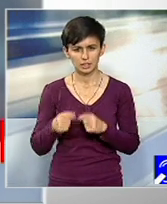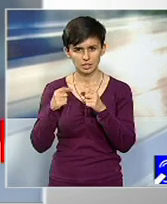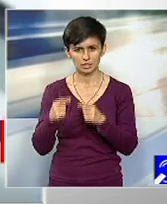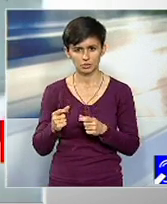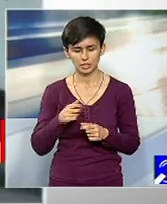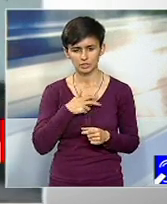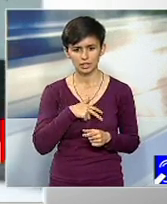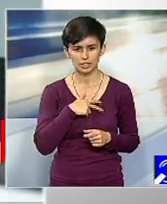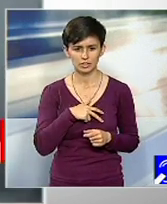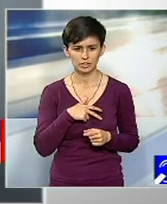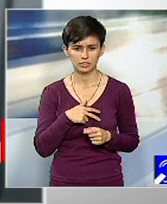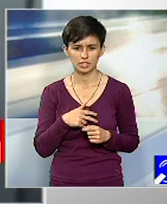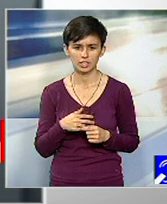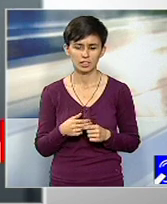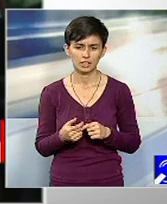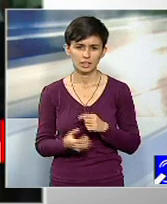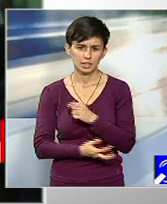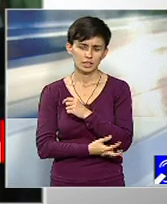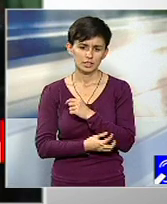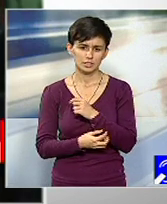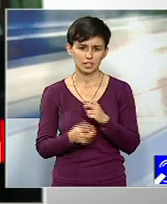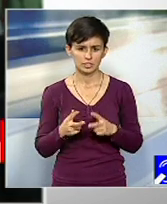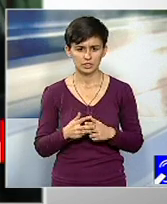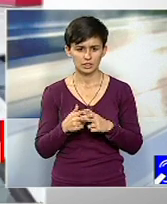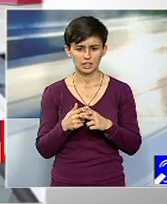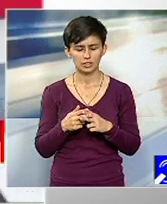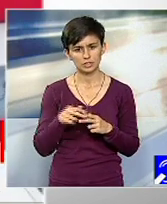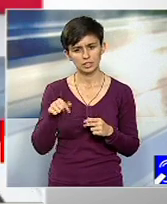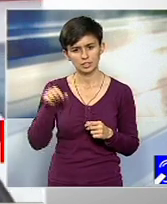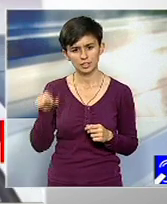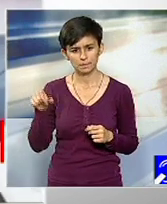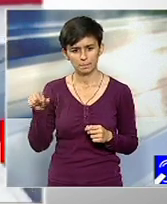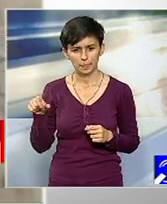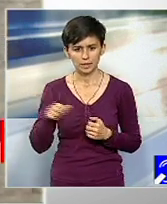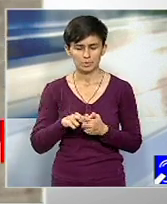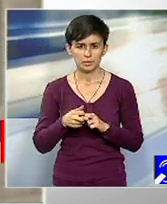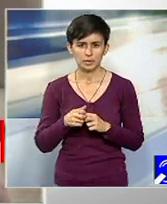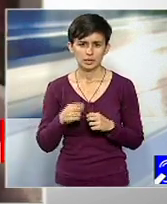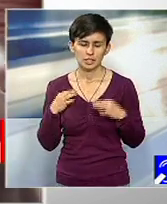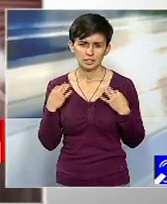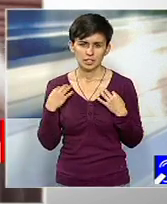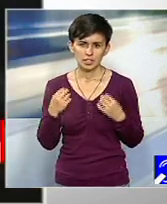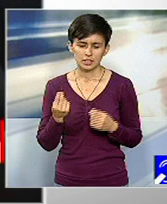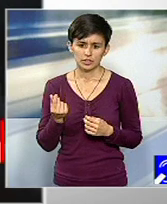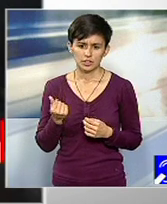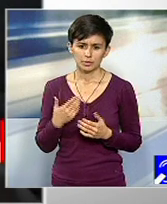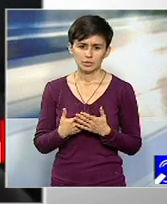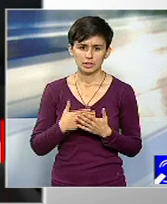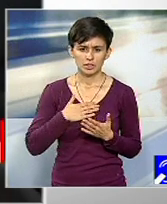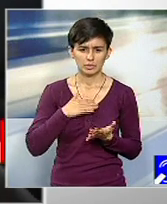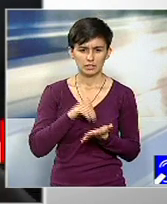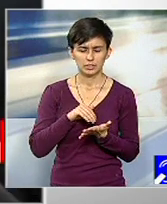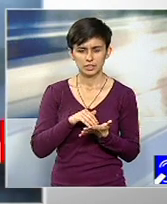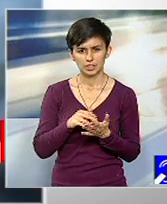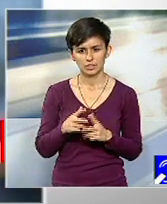defavorizat și să ajut aceste persoane cu probleme financiare și de sănătate și pentru că am avut eu nevoie de ajutor la un